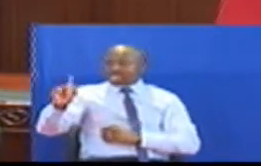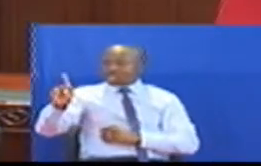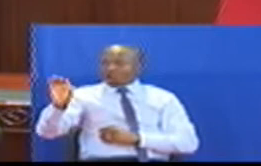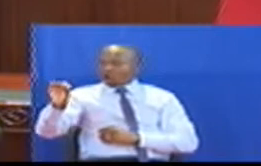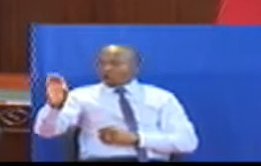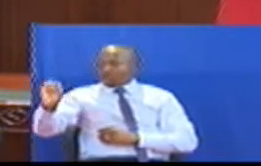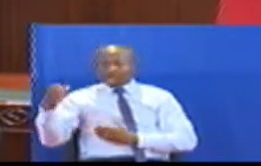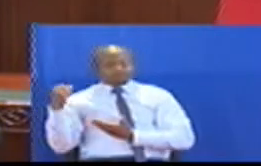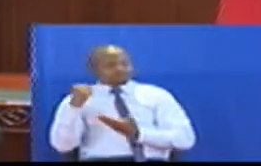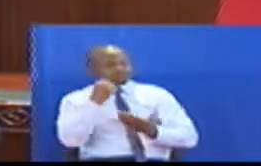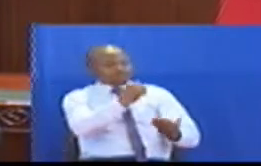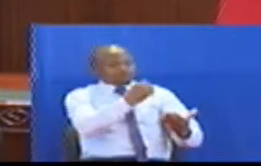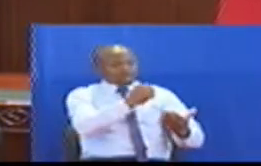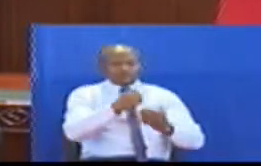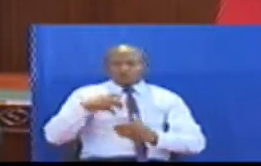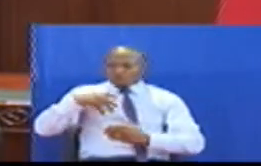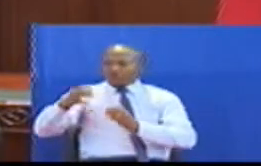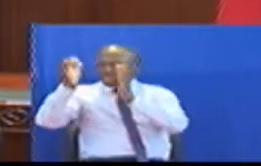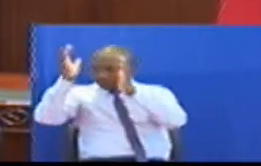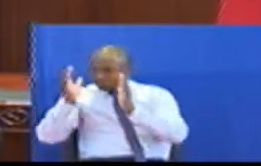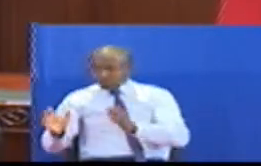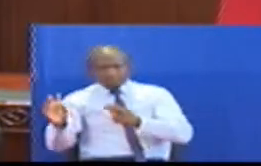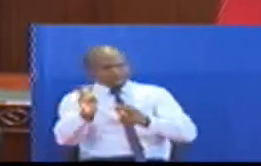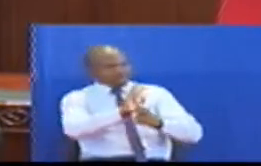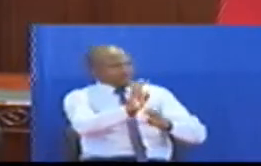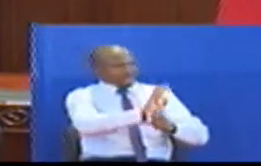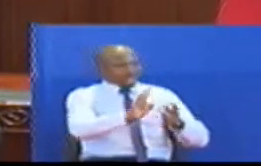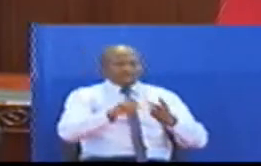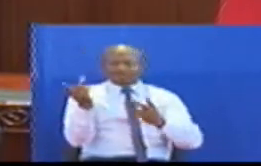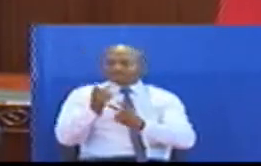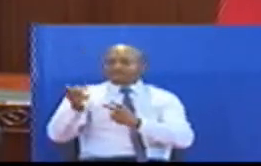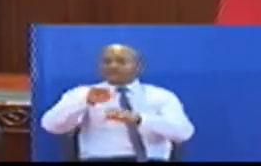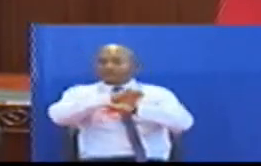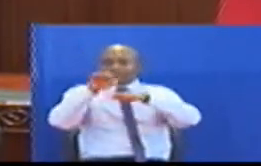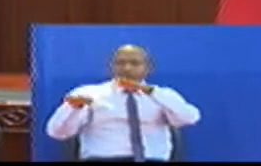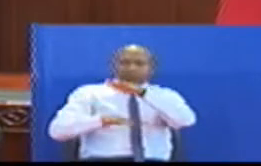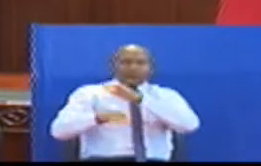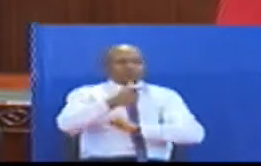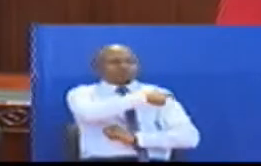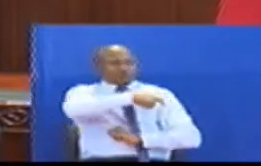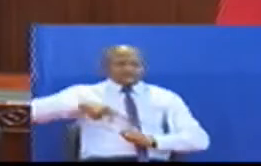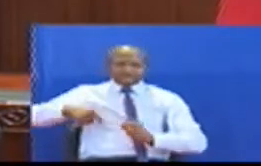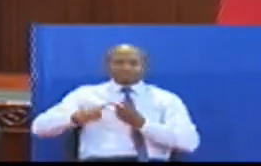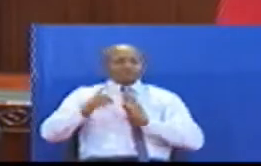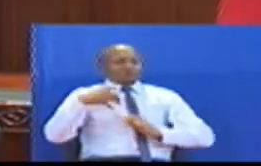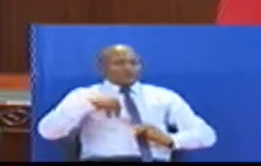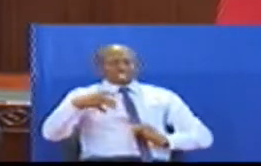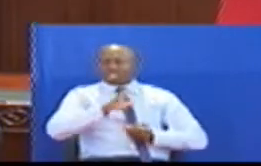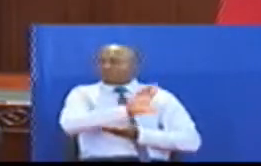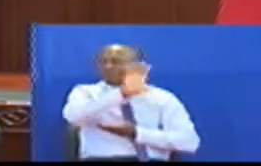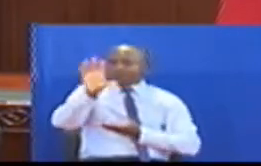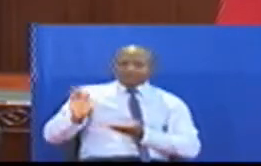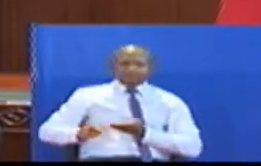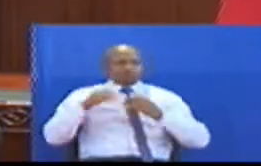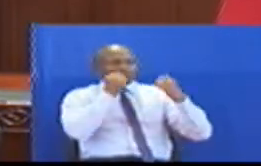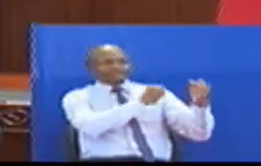na Mheshimiwa Waziri Mkuu, bila kumsahau Makamu wa Rais, mawaziri wote, watendaji wakuu wa